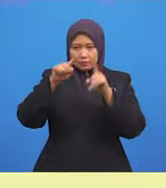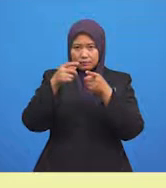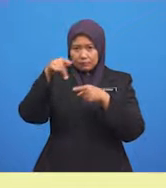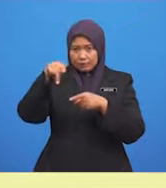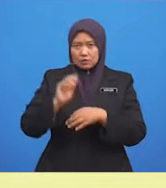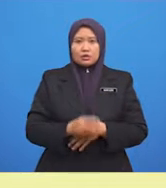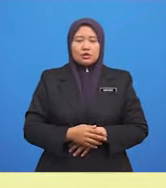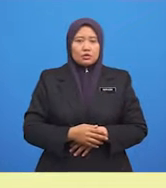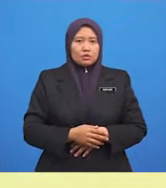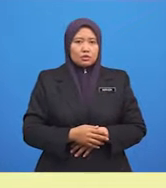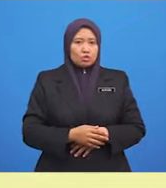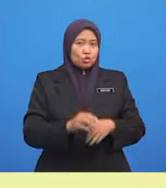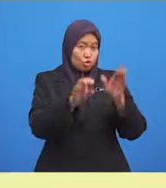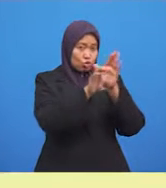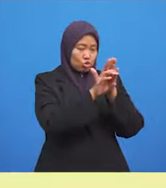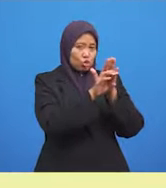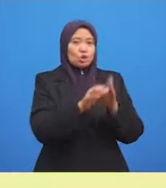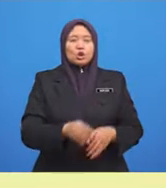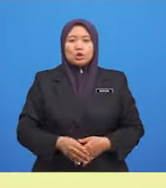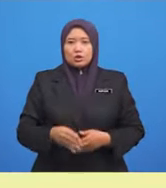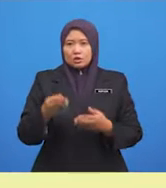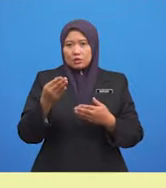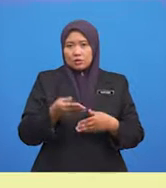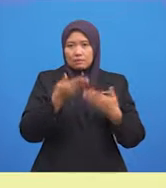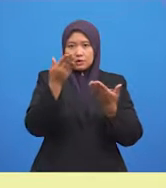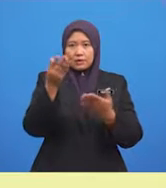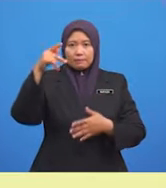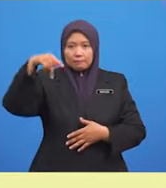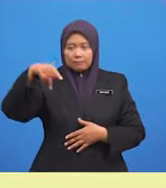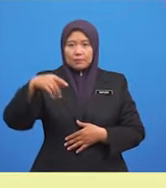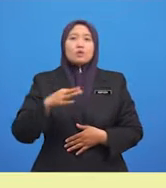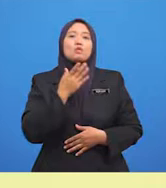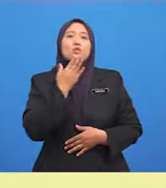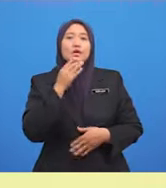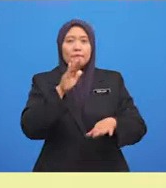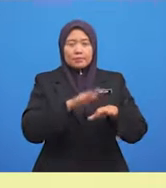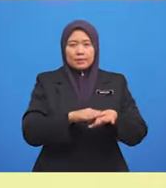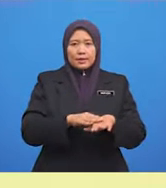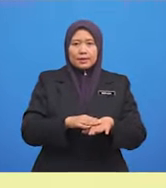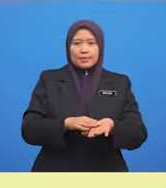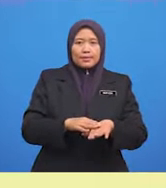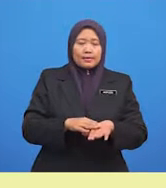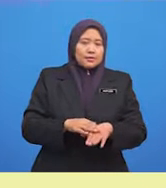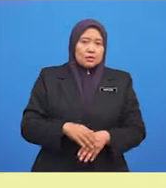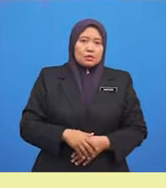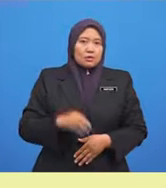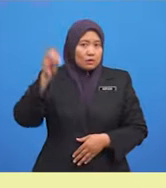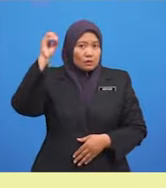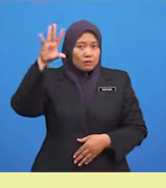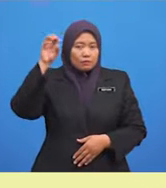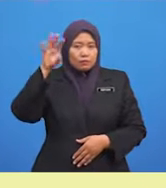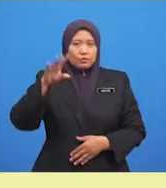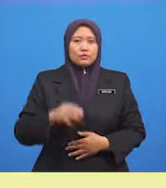Cikgu beri satu contoh di sini. Diberi set P ialah warna pada lampu